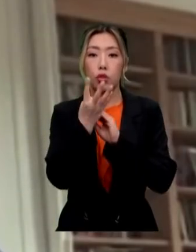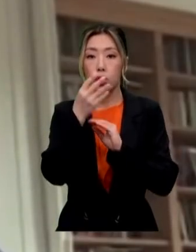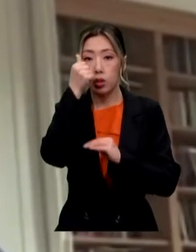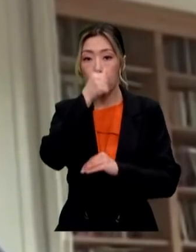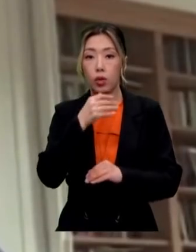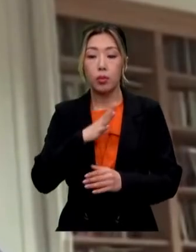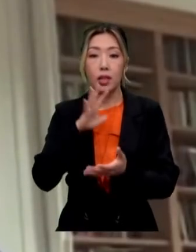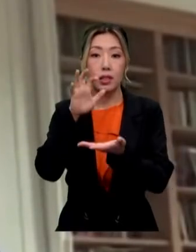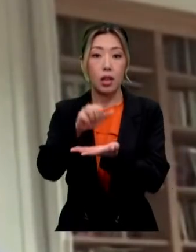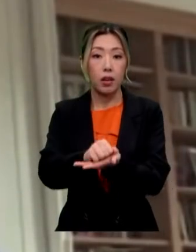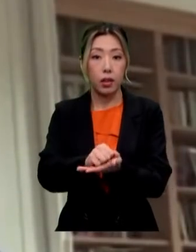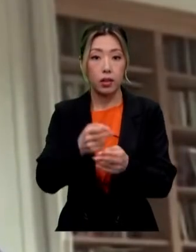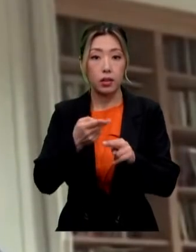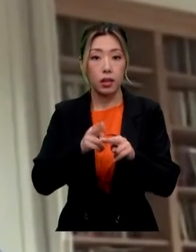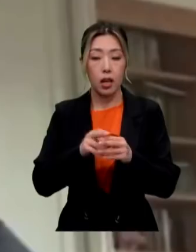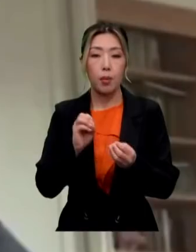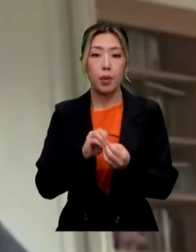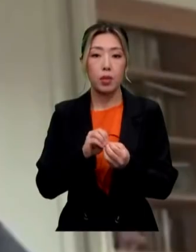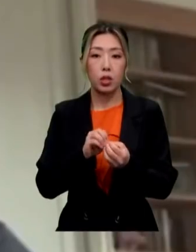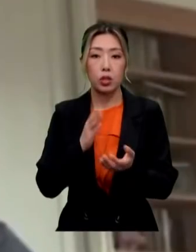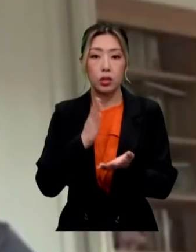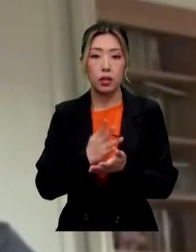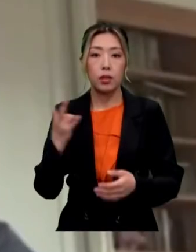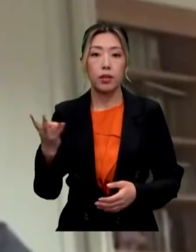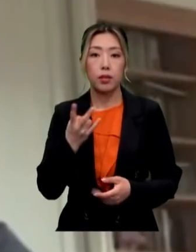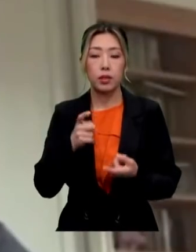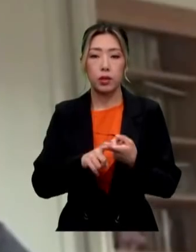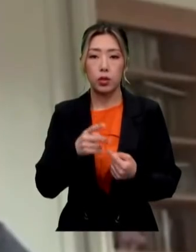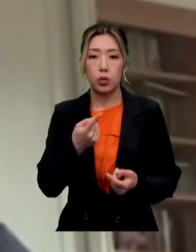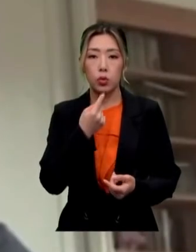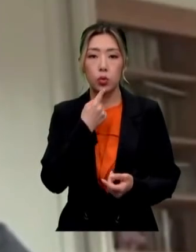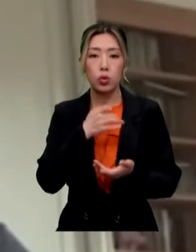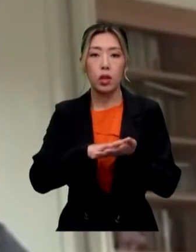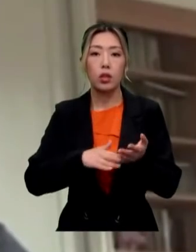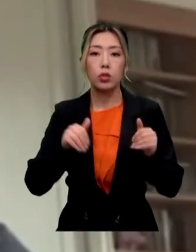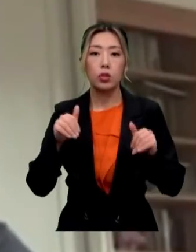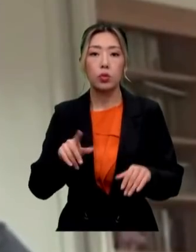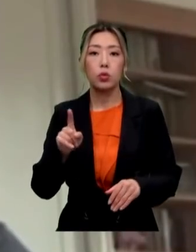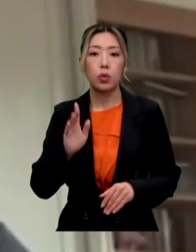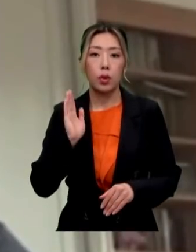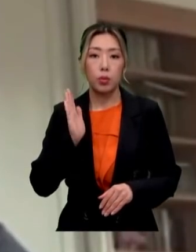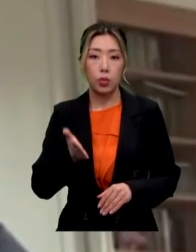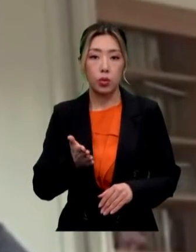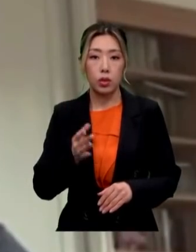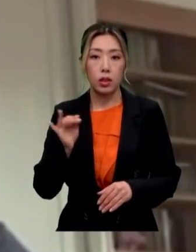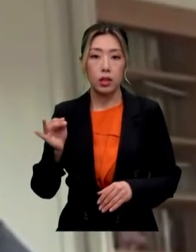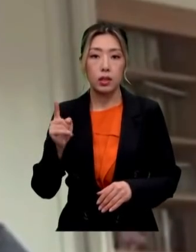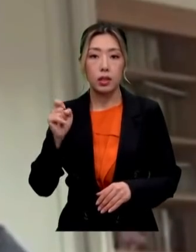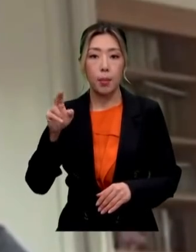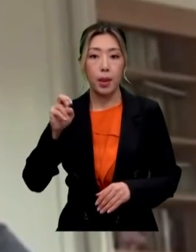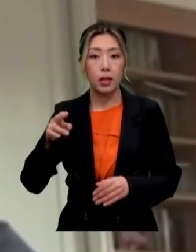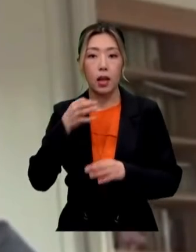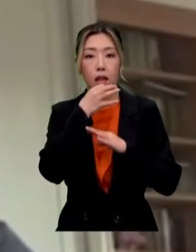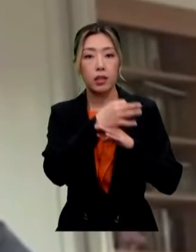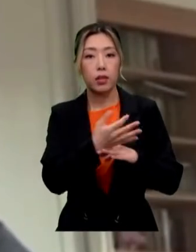году. Однако по-прежнему существует неопределенность в отношении того, как на решение Путина отреагирует Запад и,